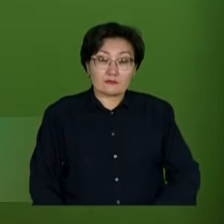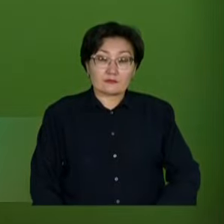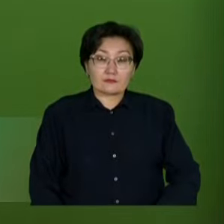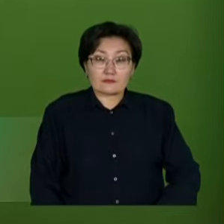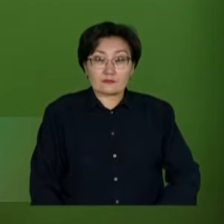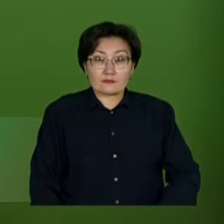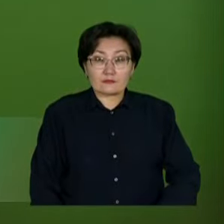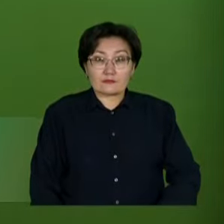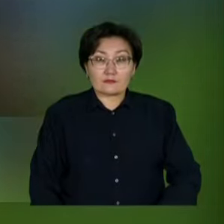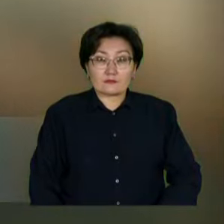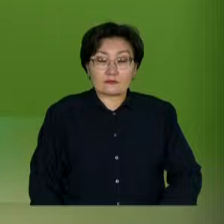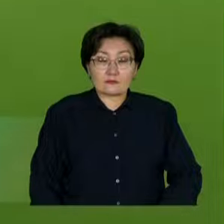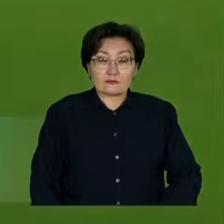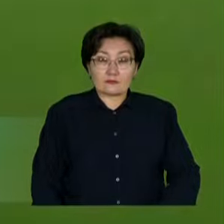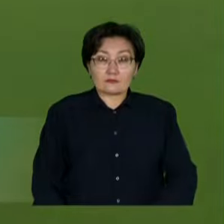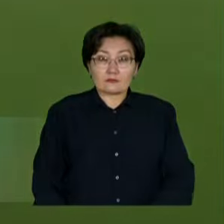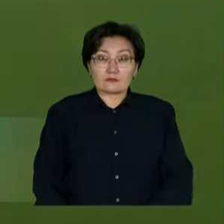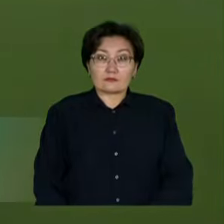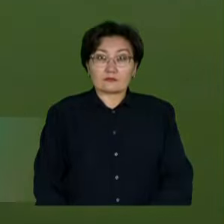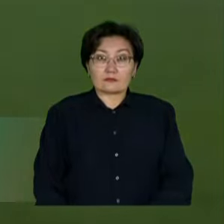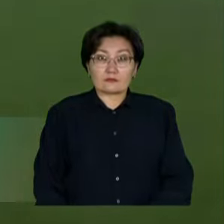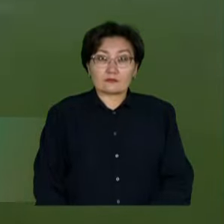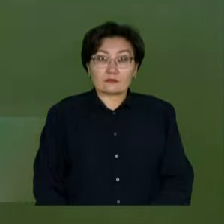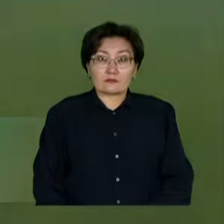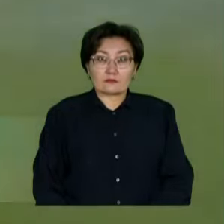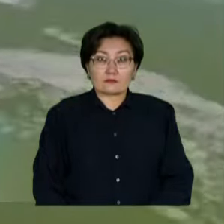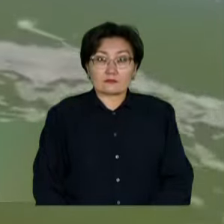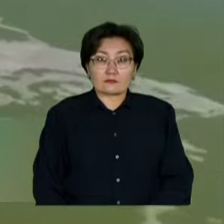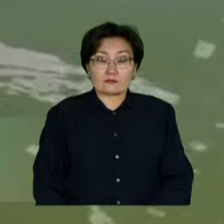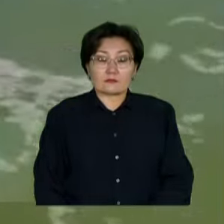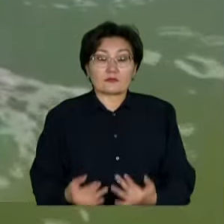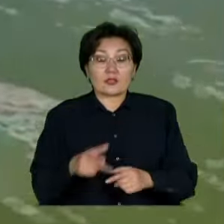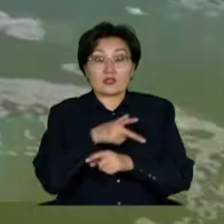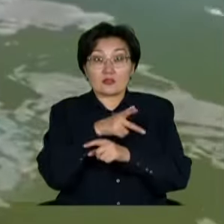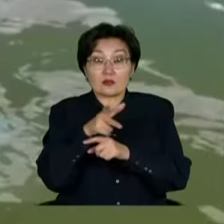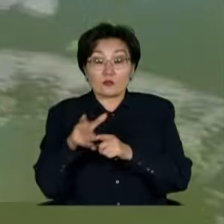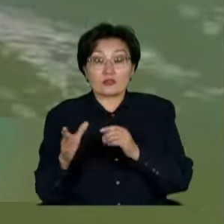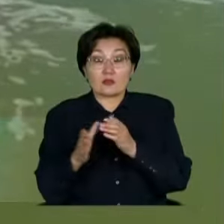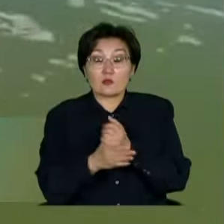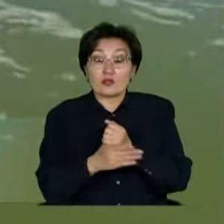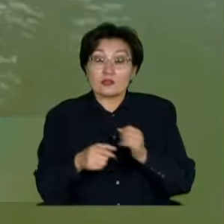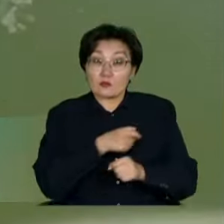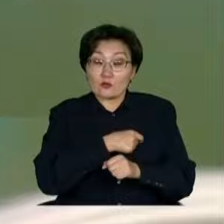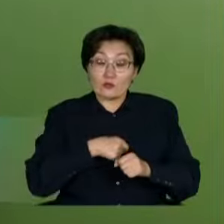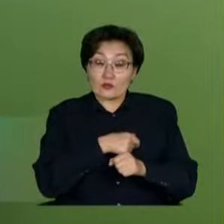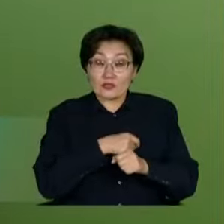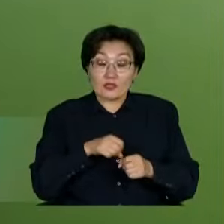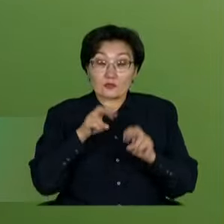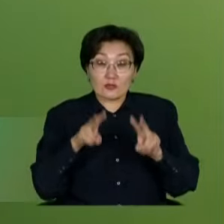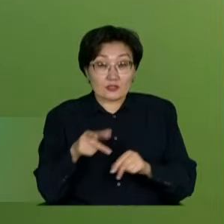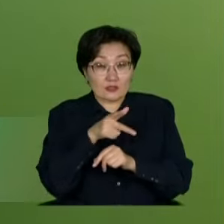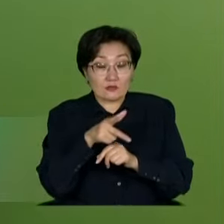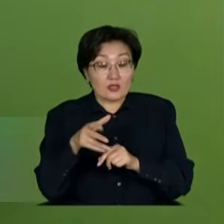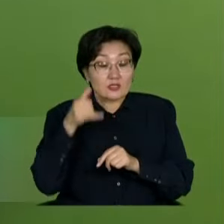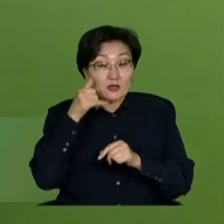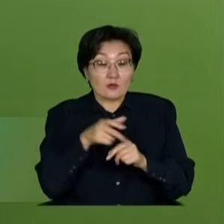Тухлый тюлень вышел из сетки, вот тухлая рыба. Бейнежазбаны балық инспекциясының өкілі ұялы телефонына түріп